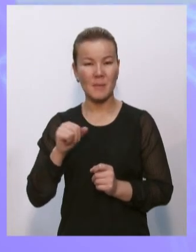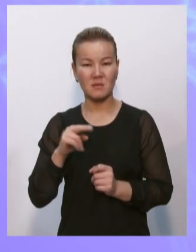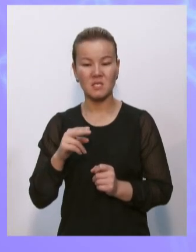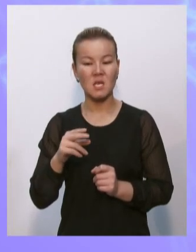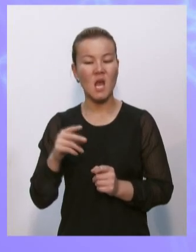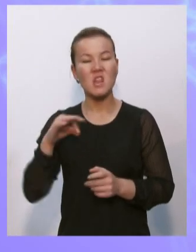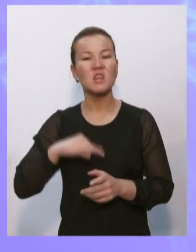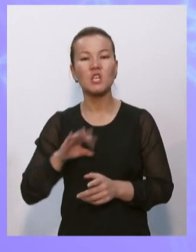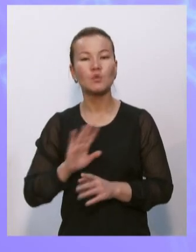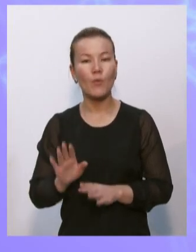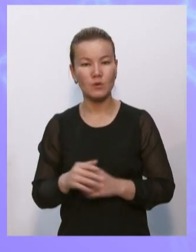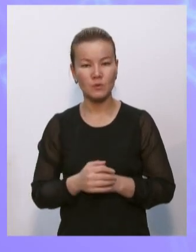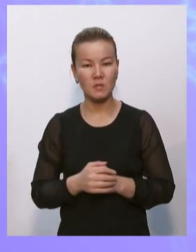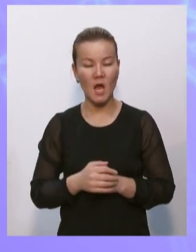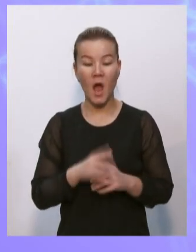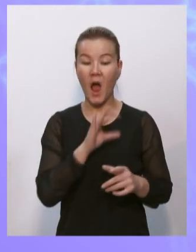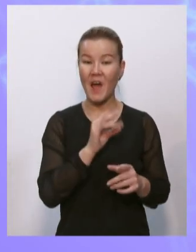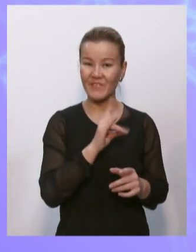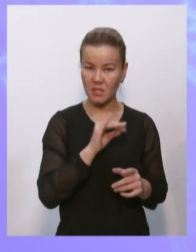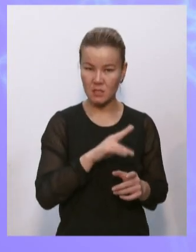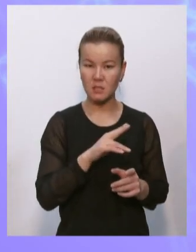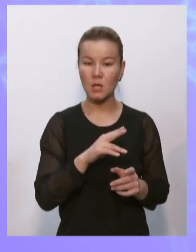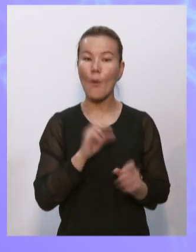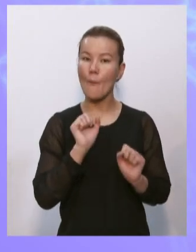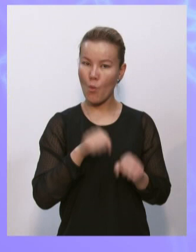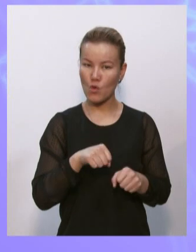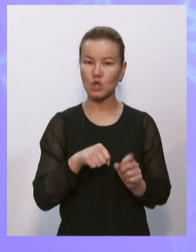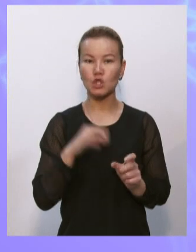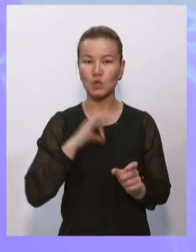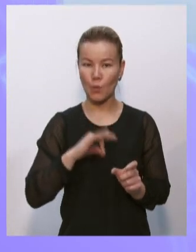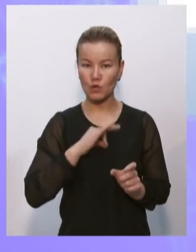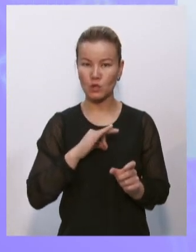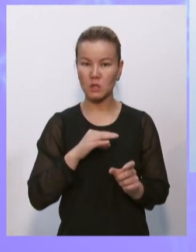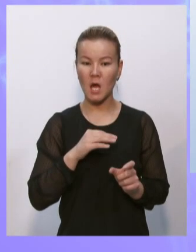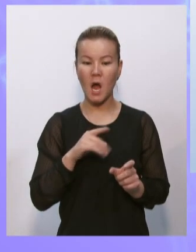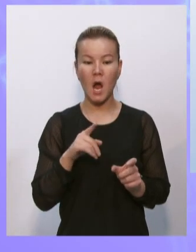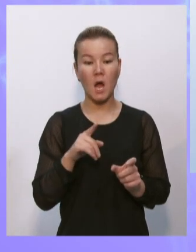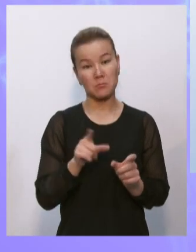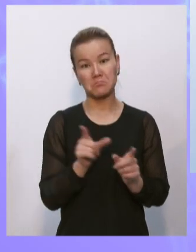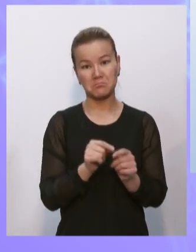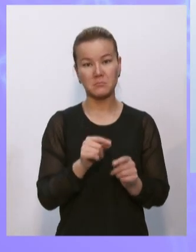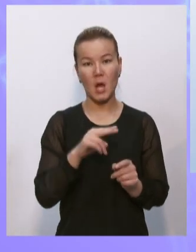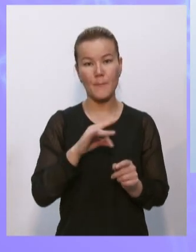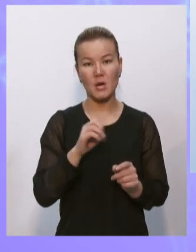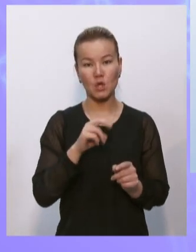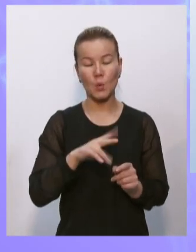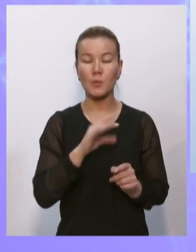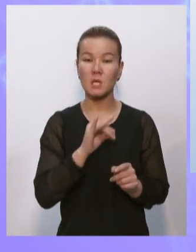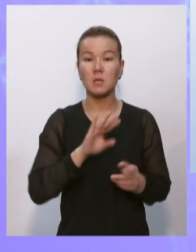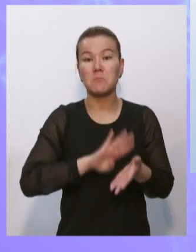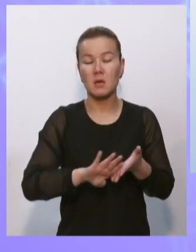не употребляются. В винительном падеже может употребляться как с предлогом, так и